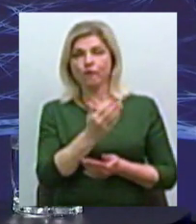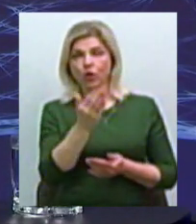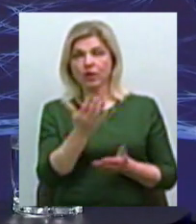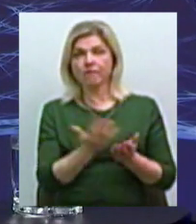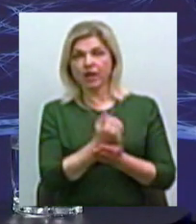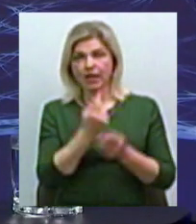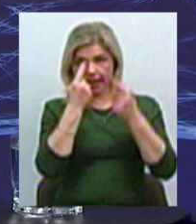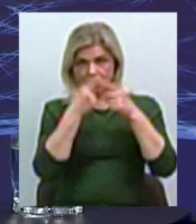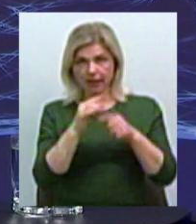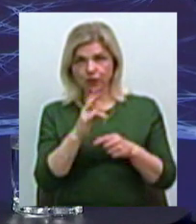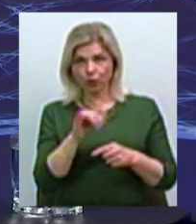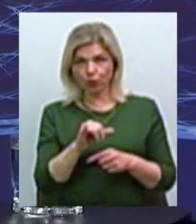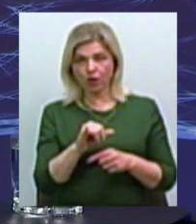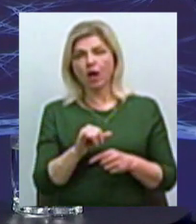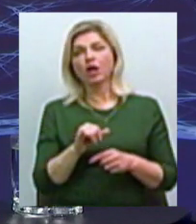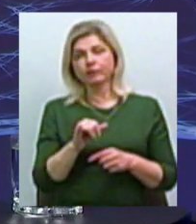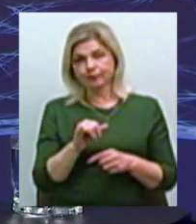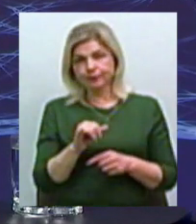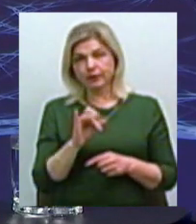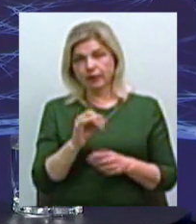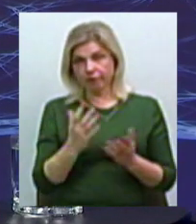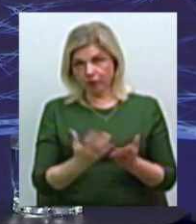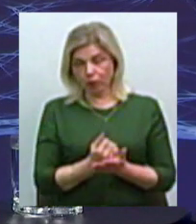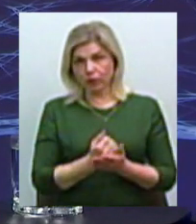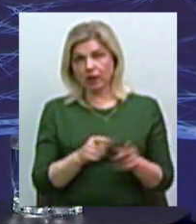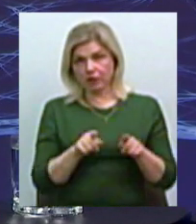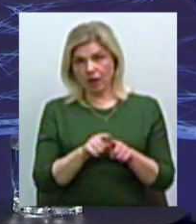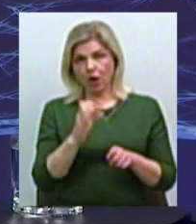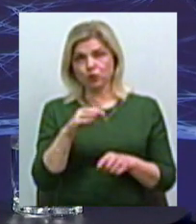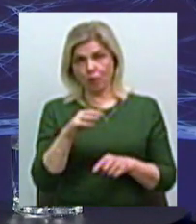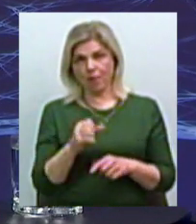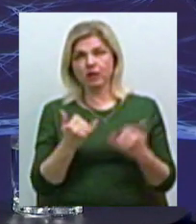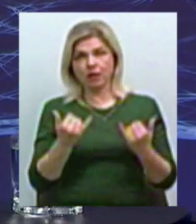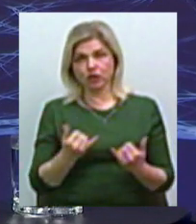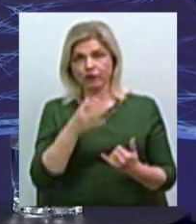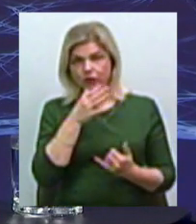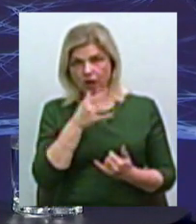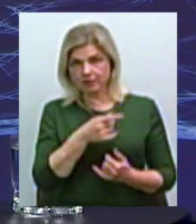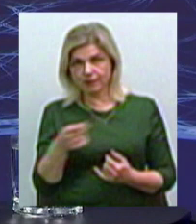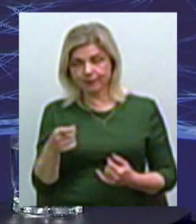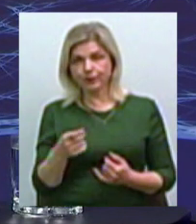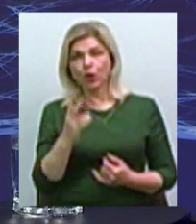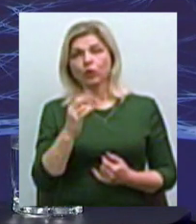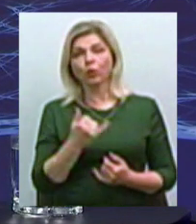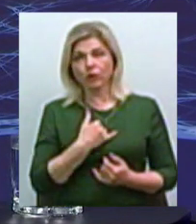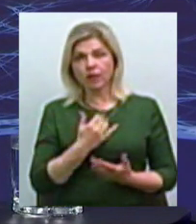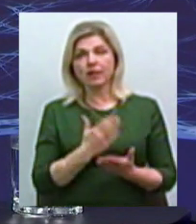техніку через бюджет участі. І виходить от така сума на даний час. Але у нас ще є питання